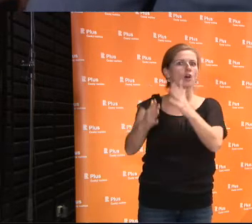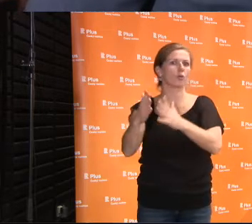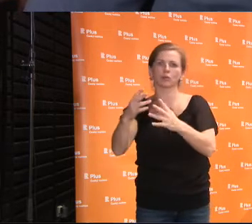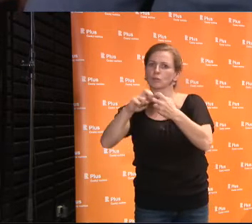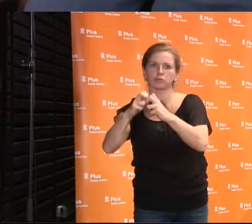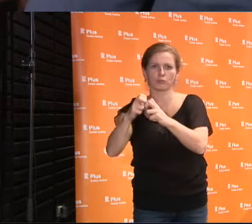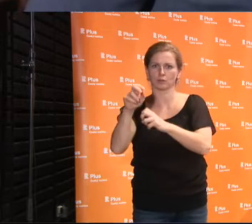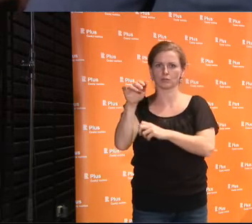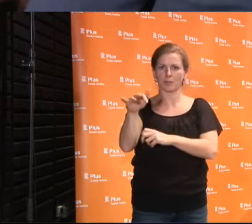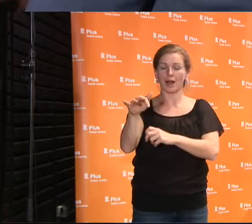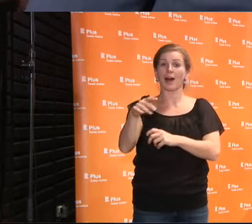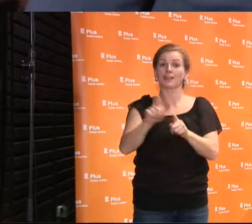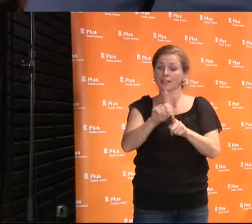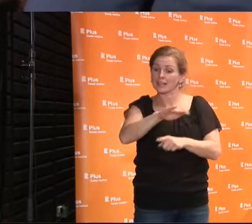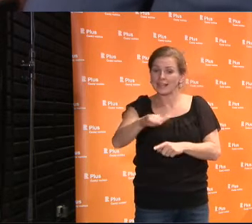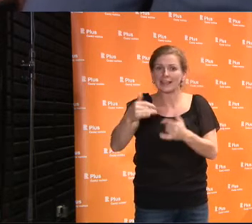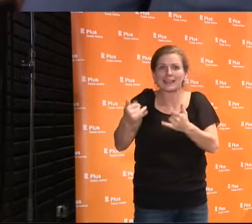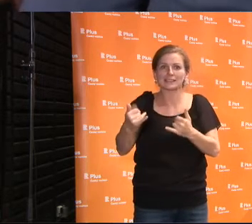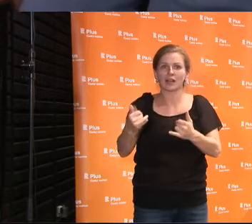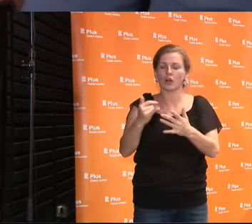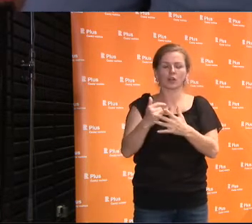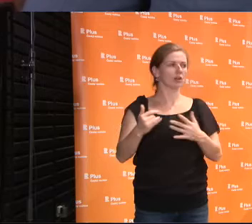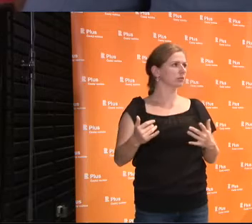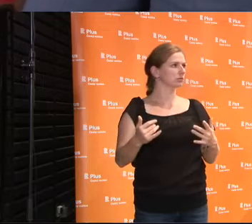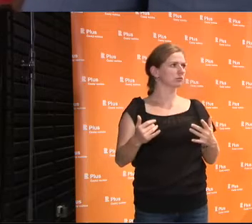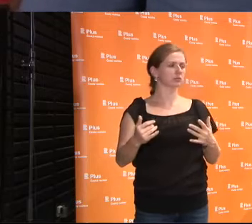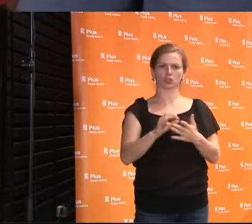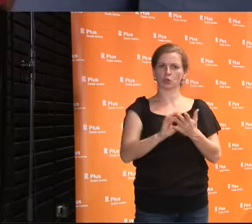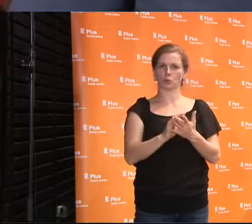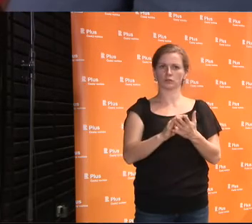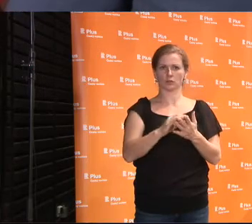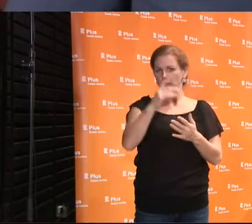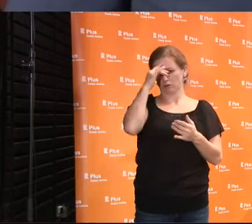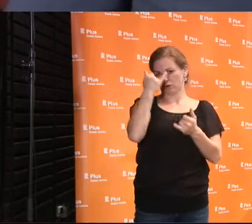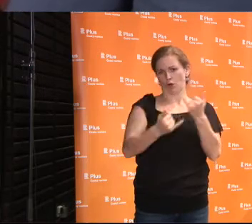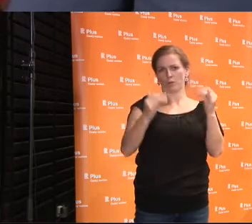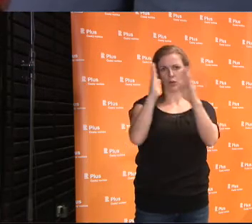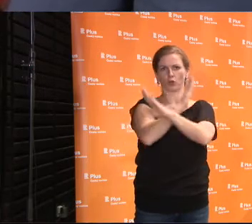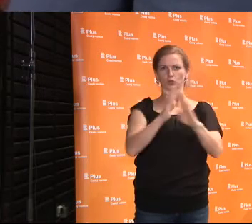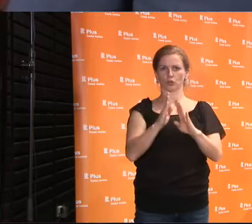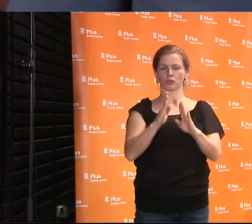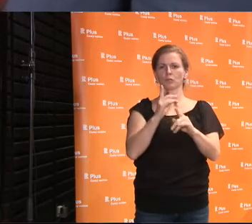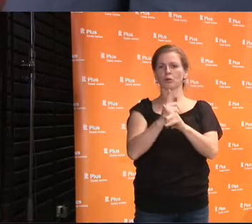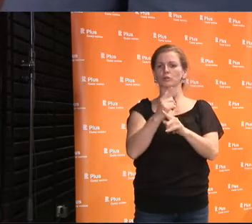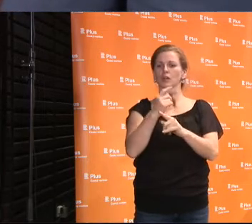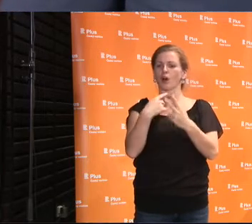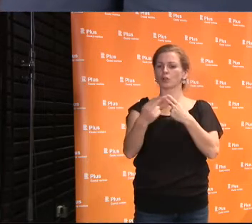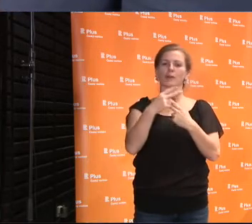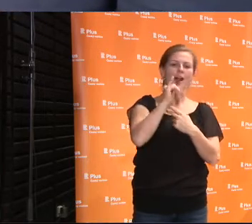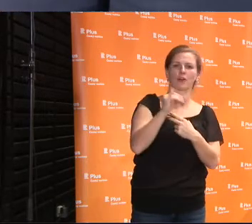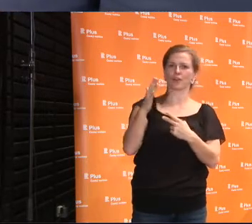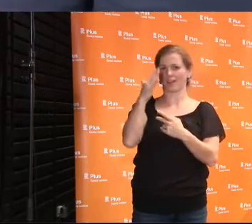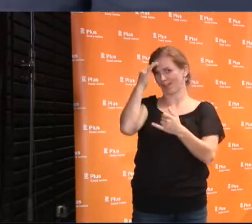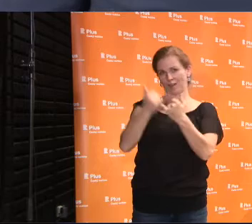míry okouzeni o mnoho a neumí se rozhodovat v některých situacích, kde se nedá predikovat ano, ne. Když se mluví o